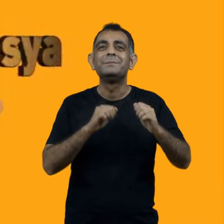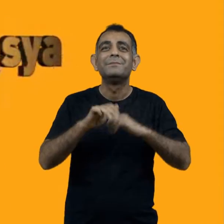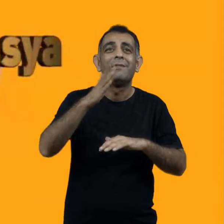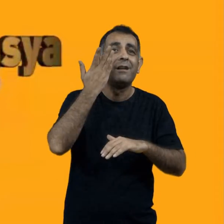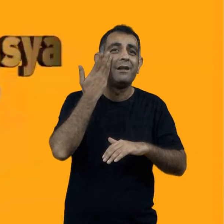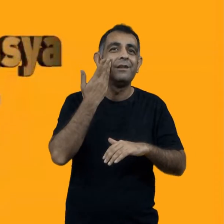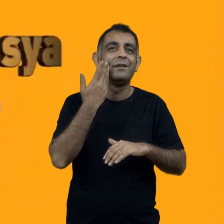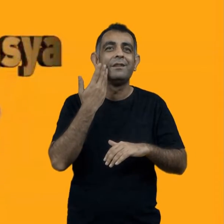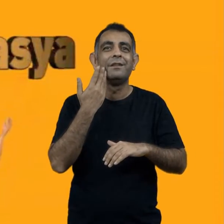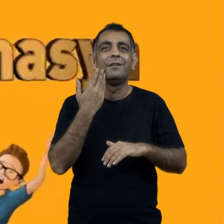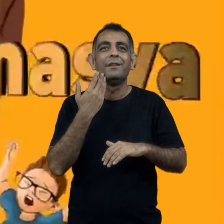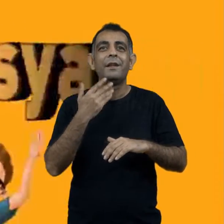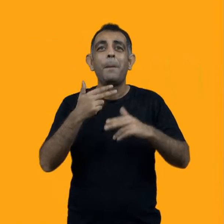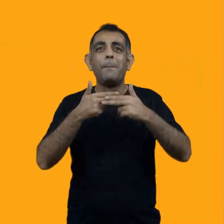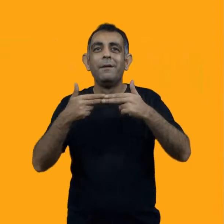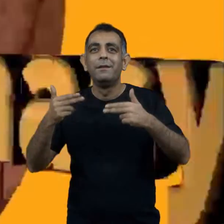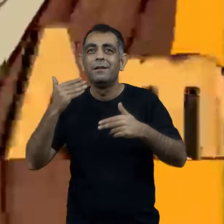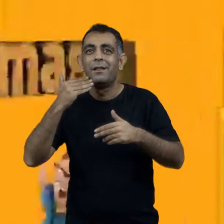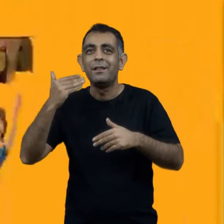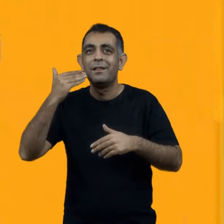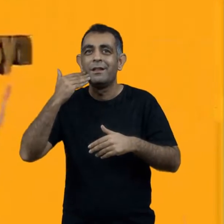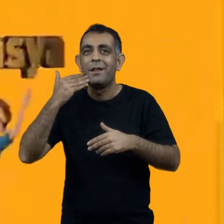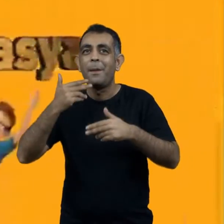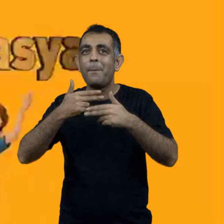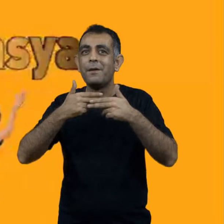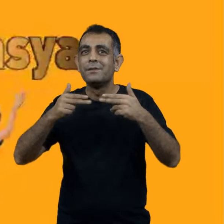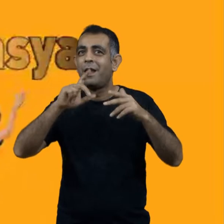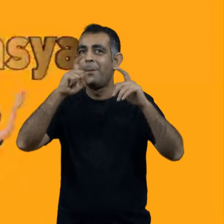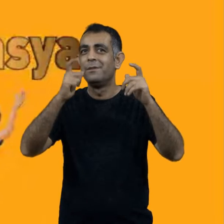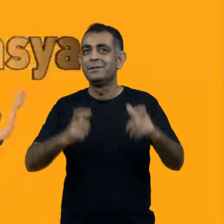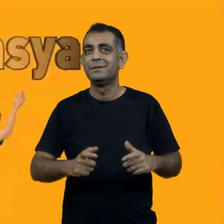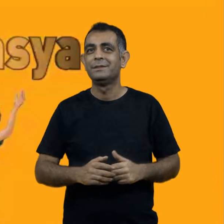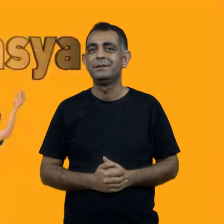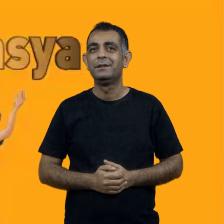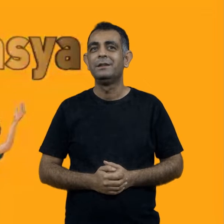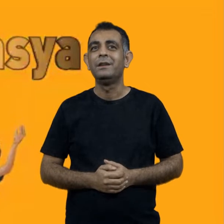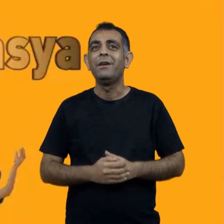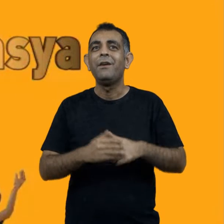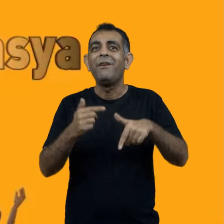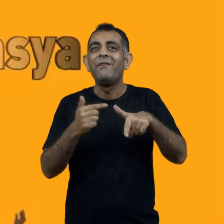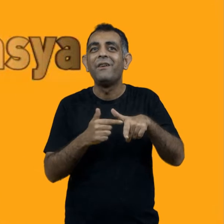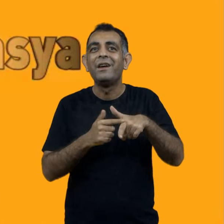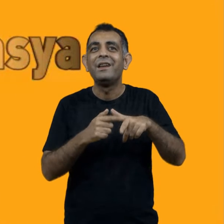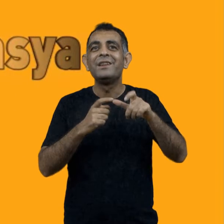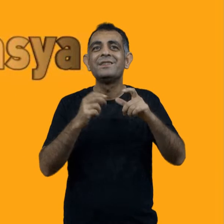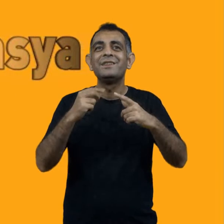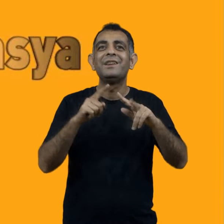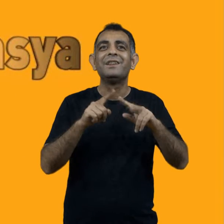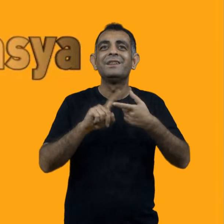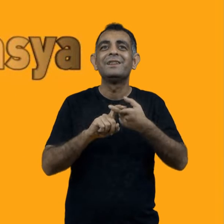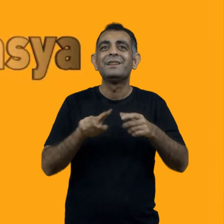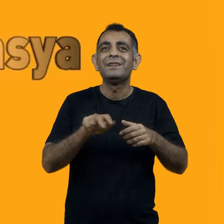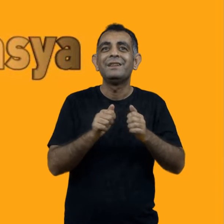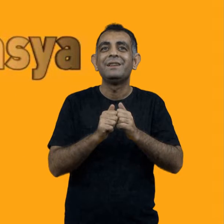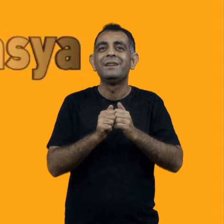kitap macera. Masalcı Mine'yle masallarda Amasya. Ferhat